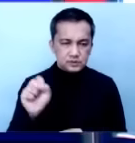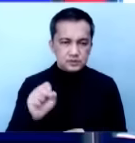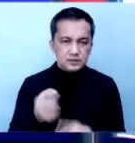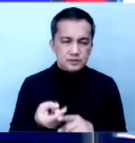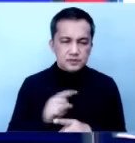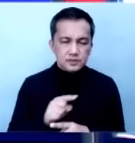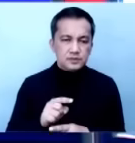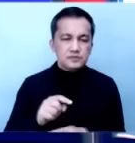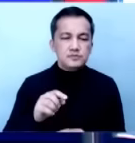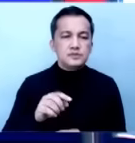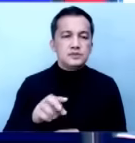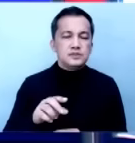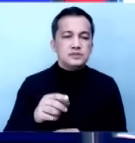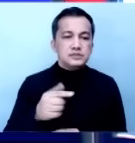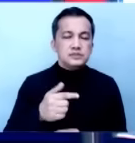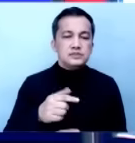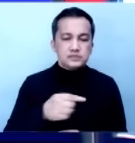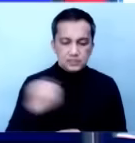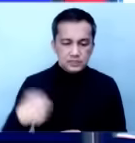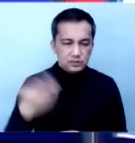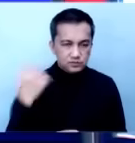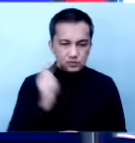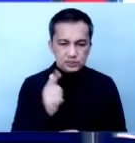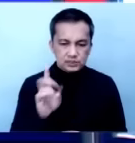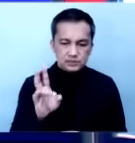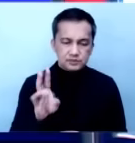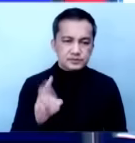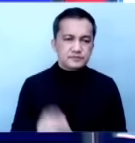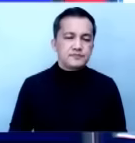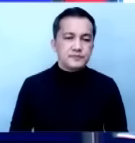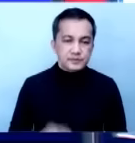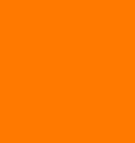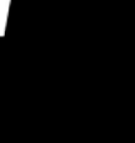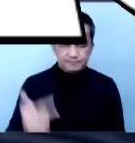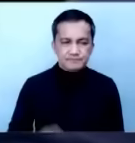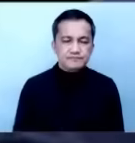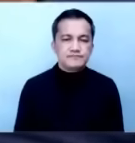noong 2017. Nasa frontline balitang yan si Camille Samonte.